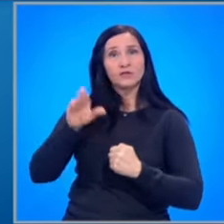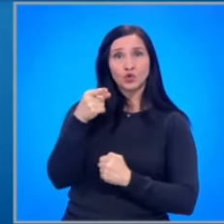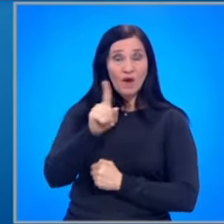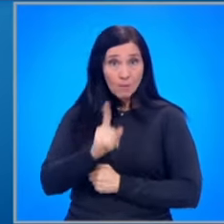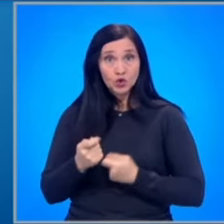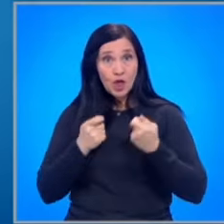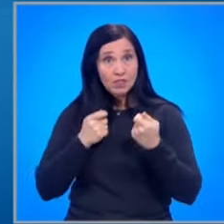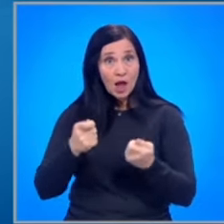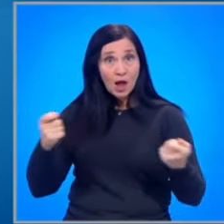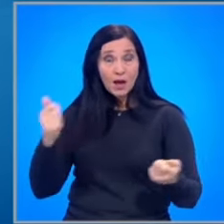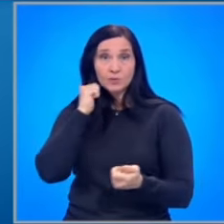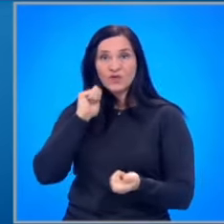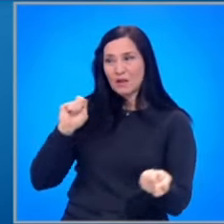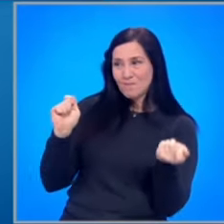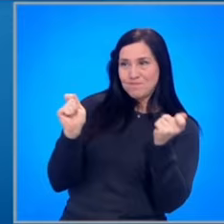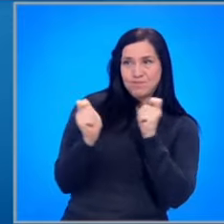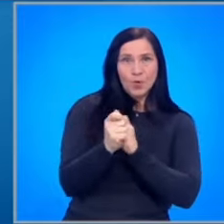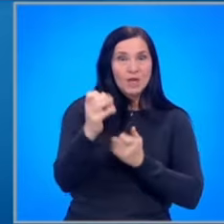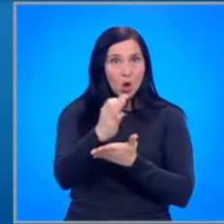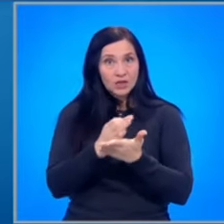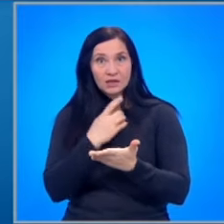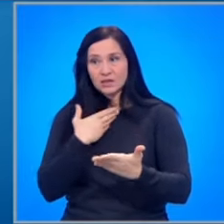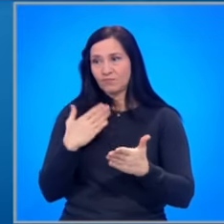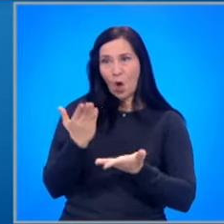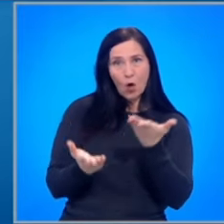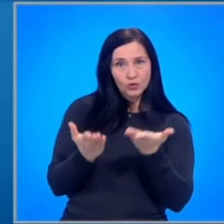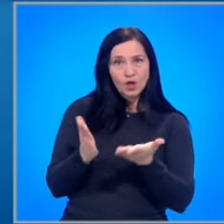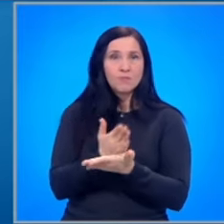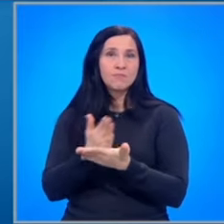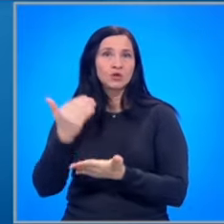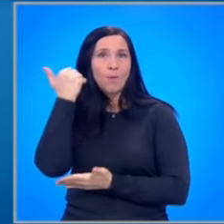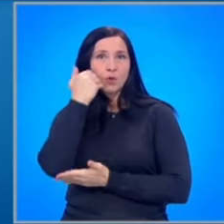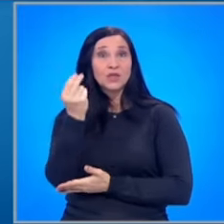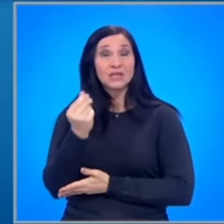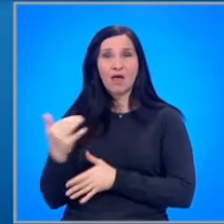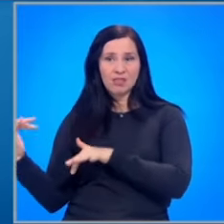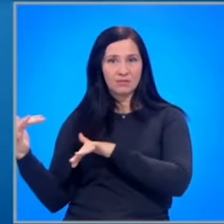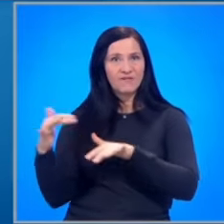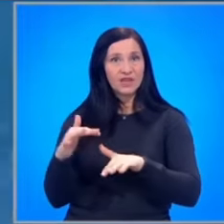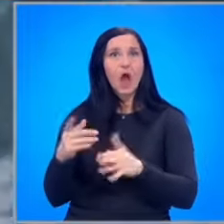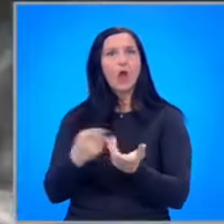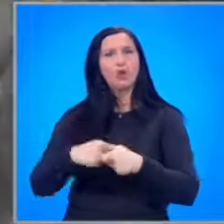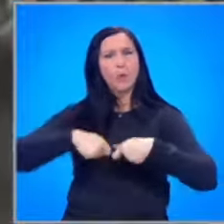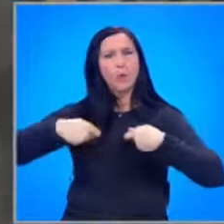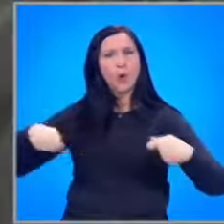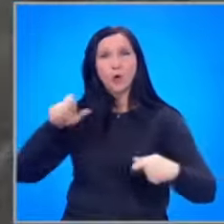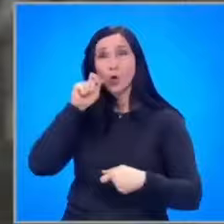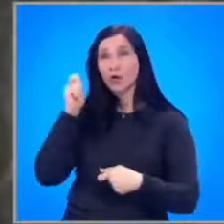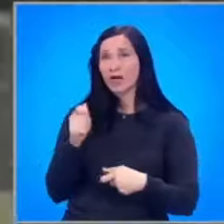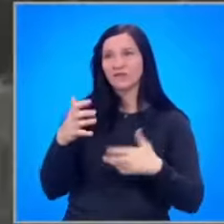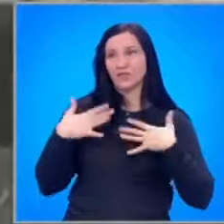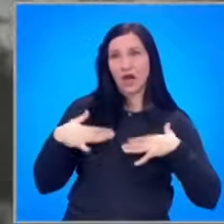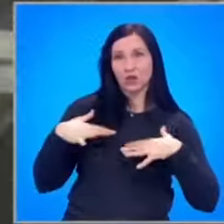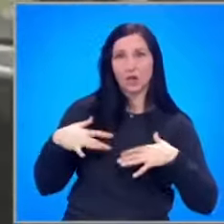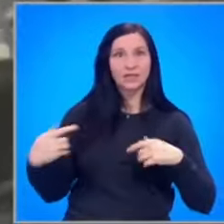може да накара Москва да преразгледа оценките си за съотношението между полза и цена на инвазията. Колкото по-дълго Украина е в състояние да се